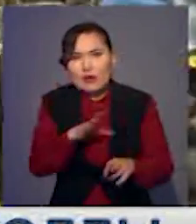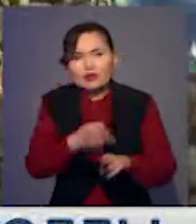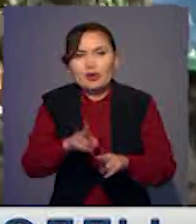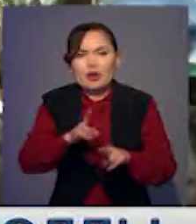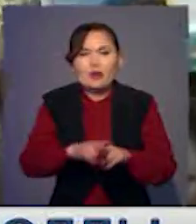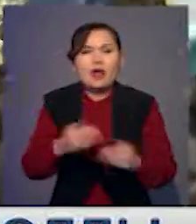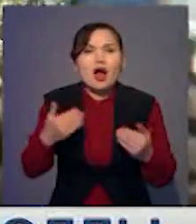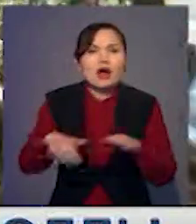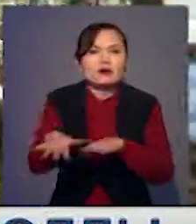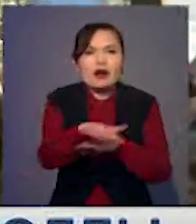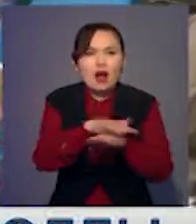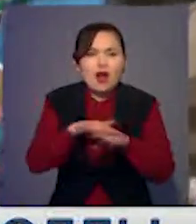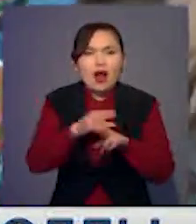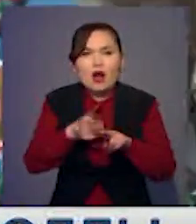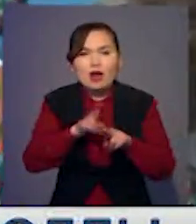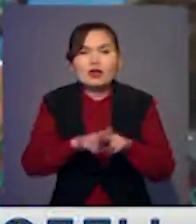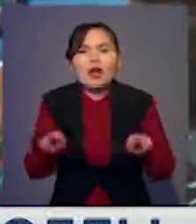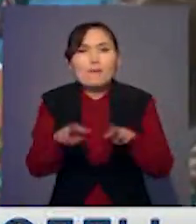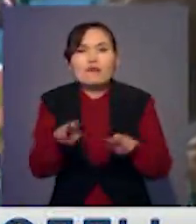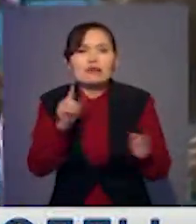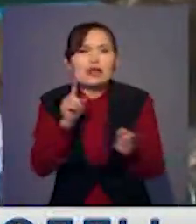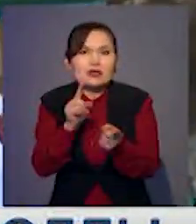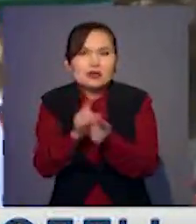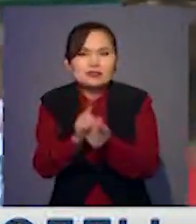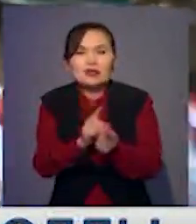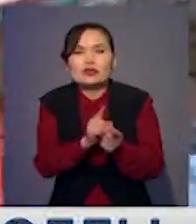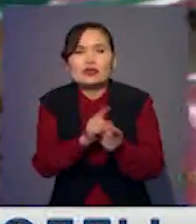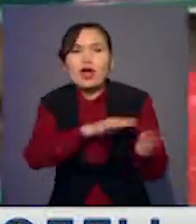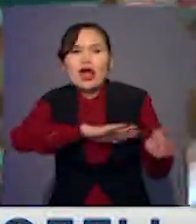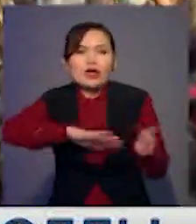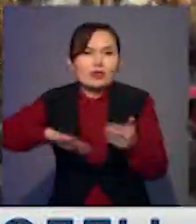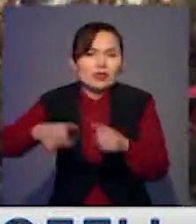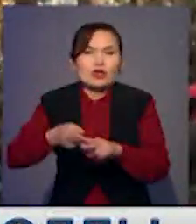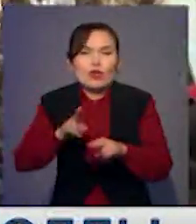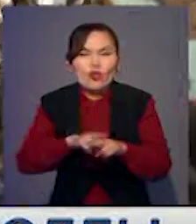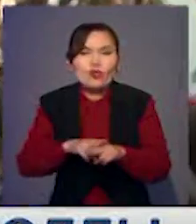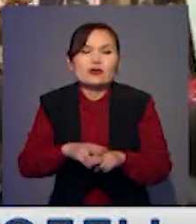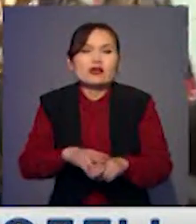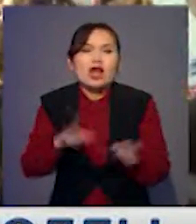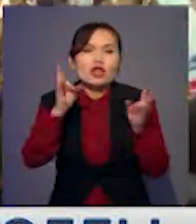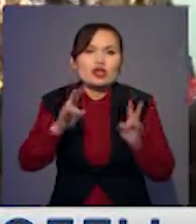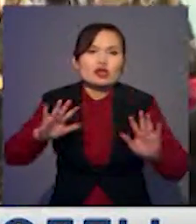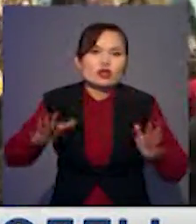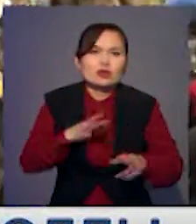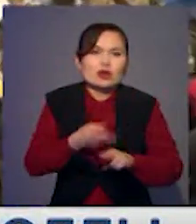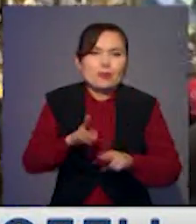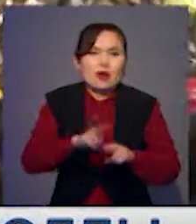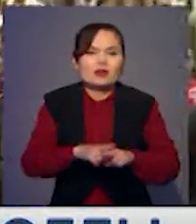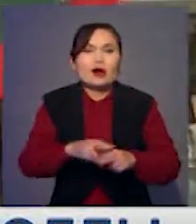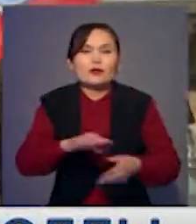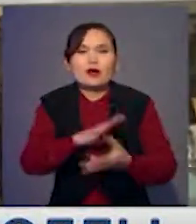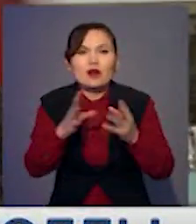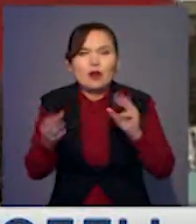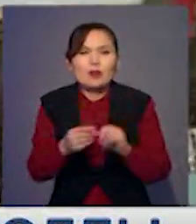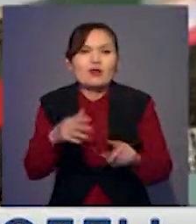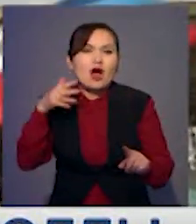Бухаридің жергілікті халықпен кездесуінен кейін болған. Президент сөзін аяқтап, стадионнан кеткен кезде партия жақтастары жабық